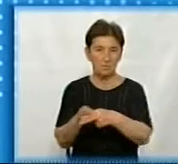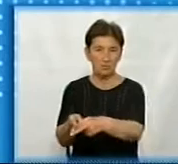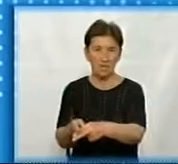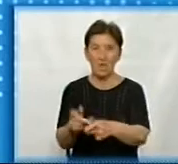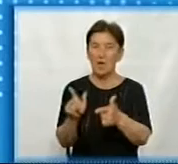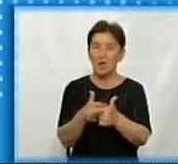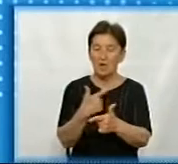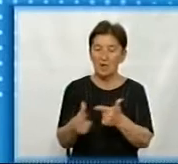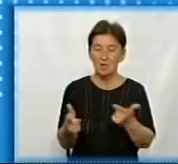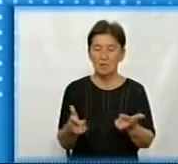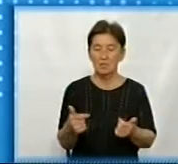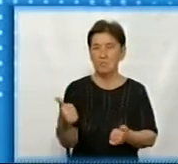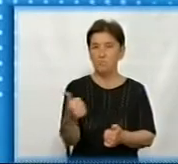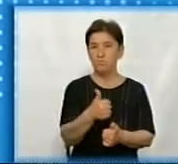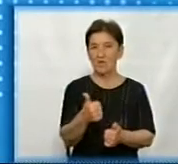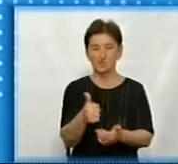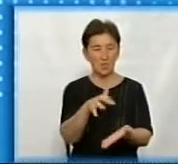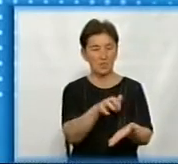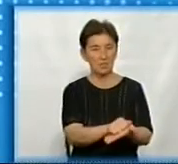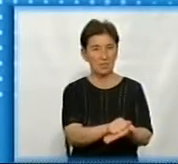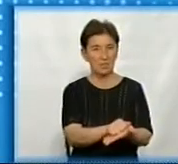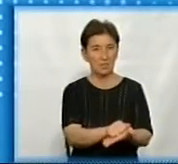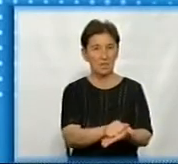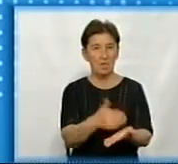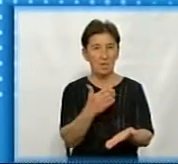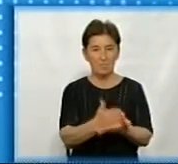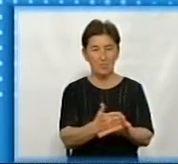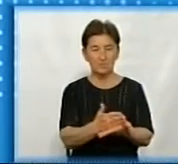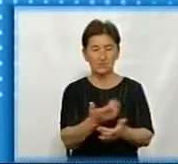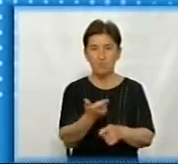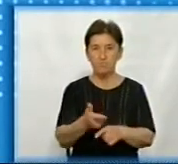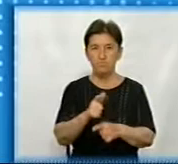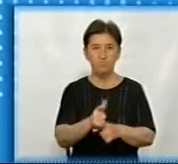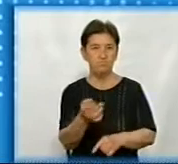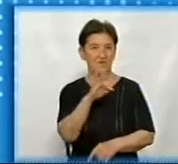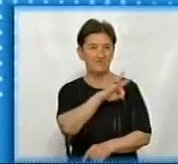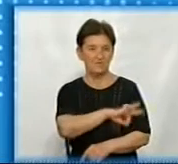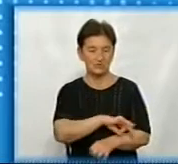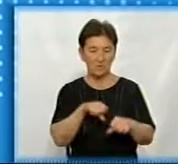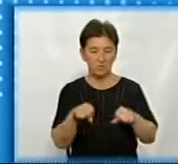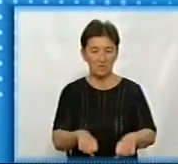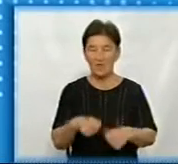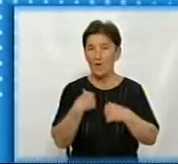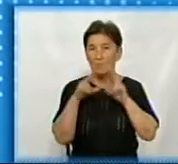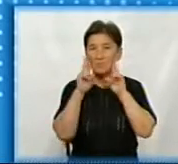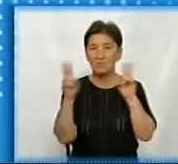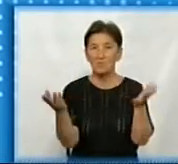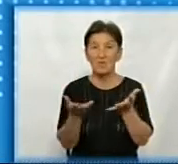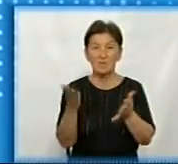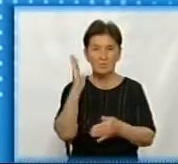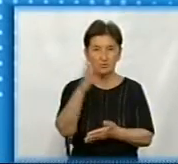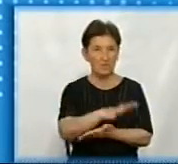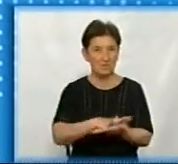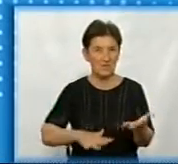Але перший орендар має право, переважне право. Ми не знаємо, що як буде далі, які будуть зміни,